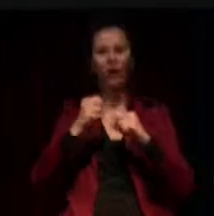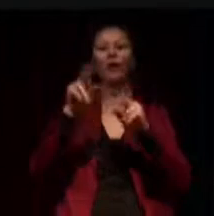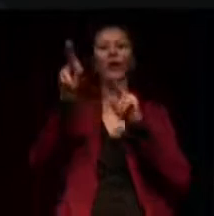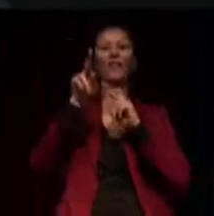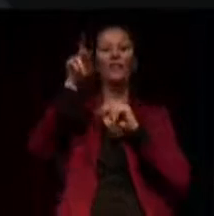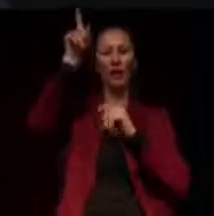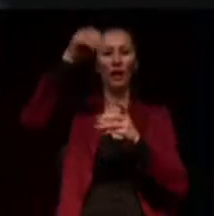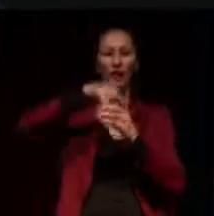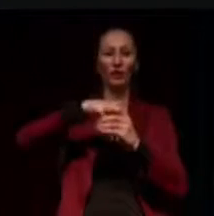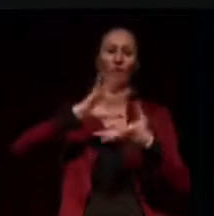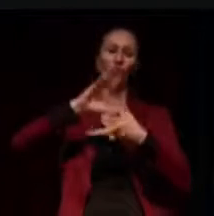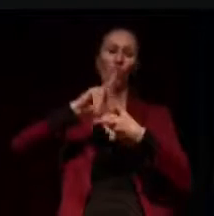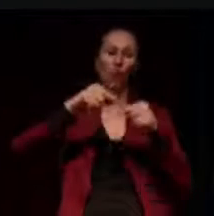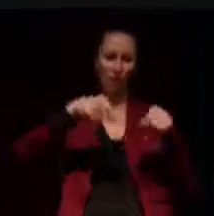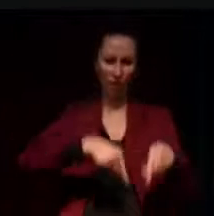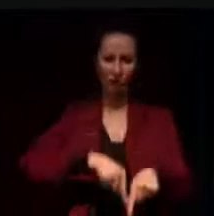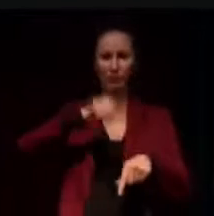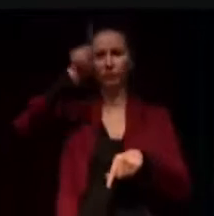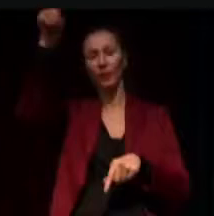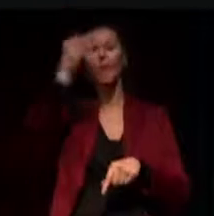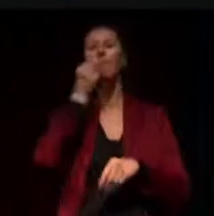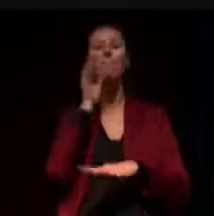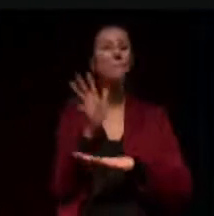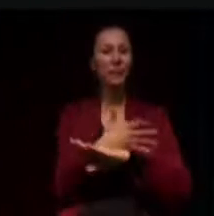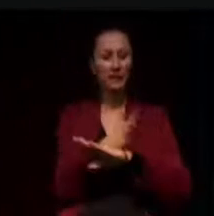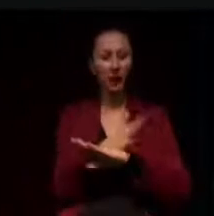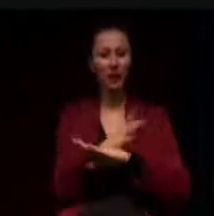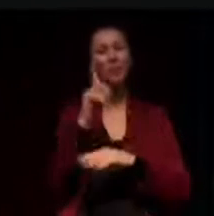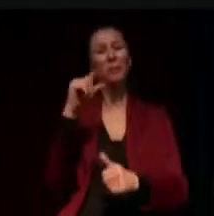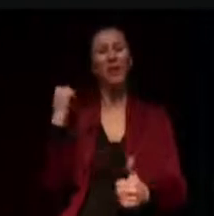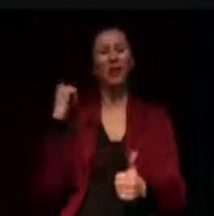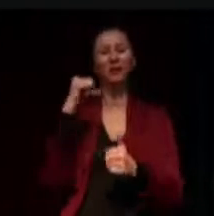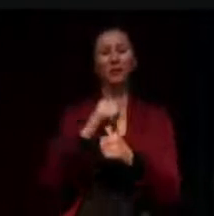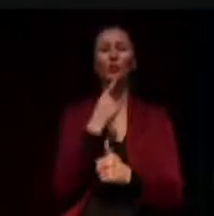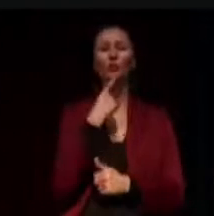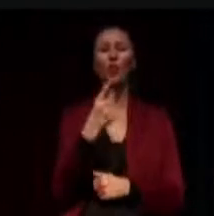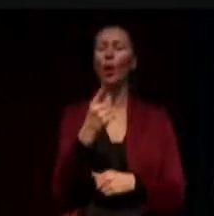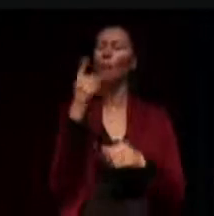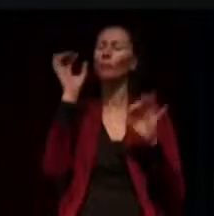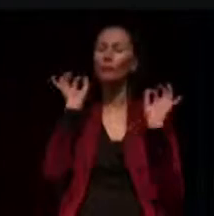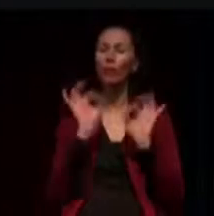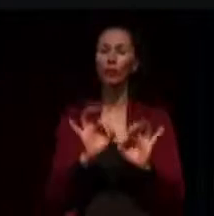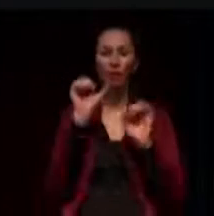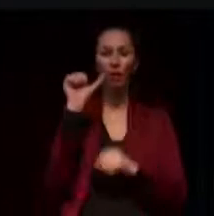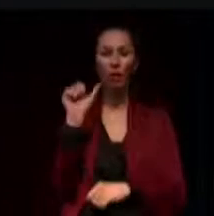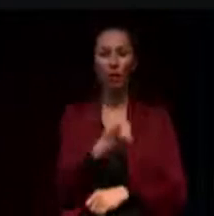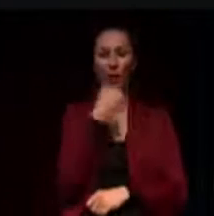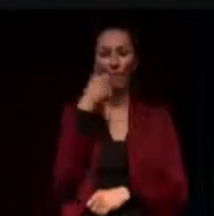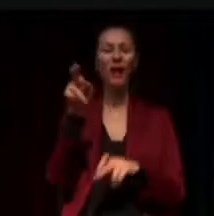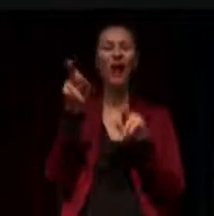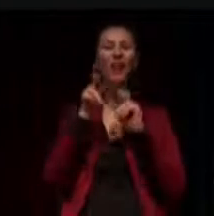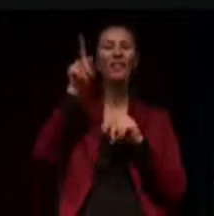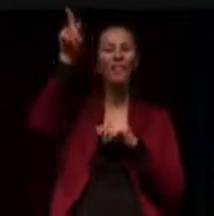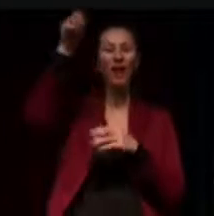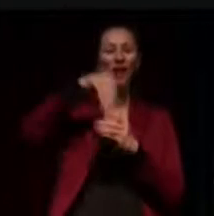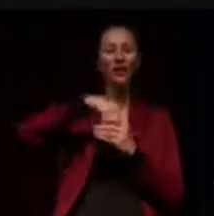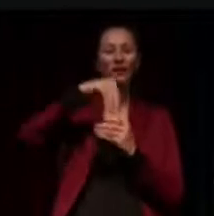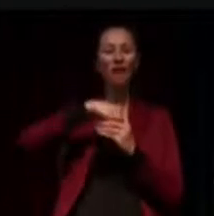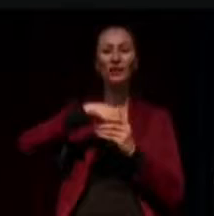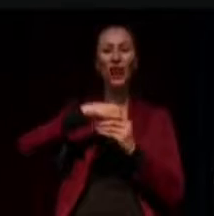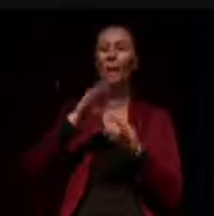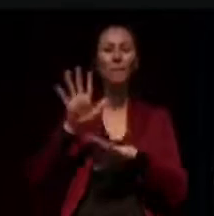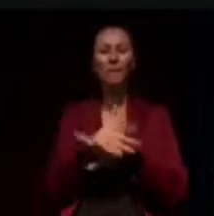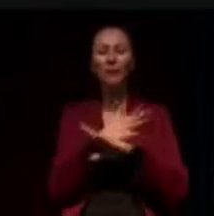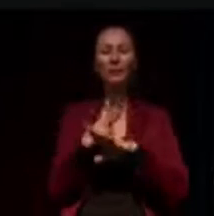Kadife Kale'deki üretici pazarları. Ama buradan bir kez daha söylüyorum. Özellikle Kadife Kale'deki